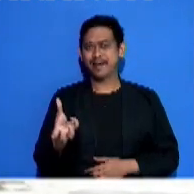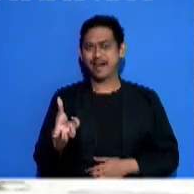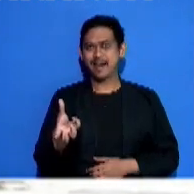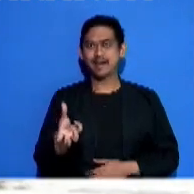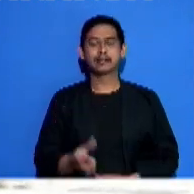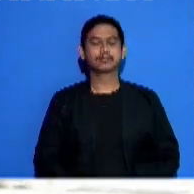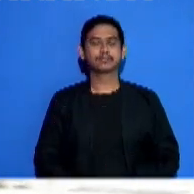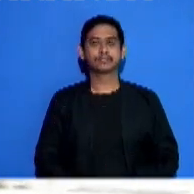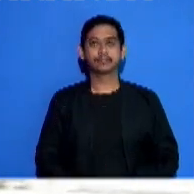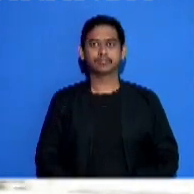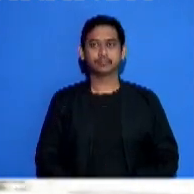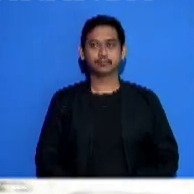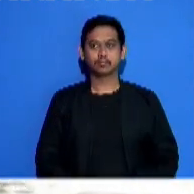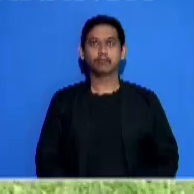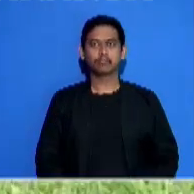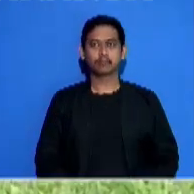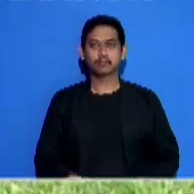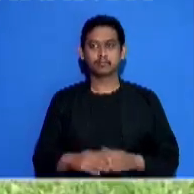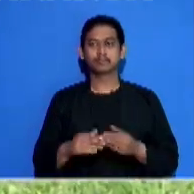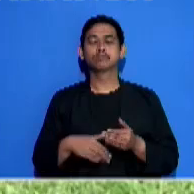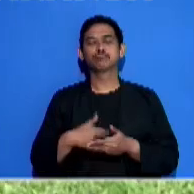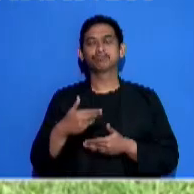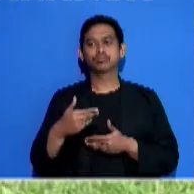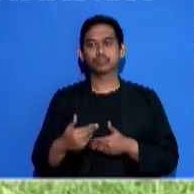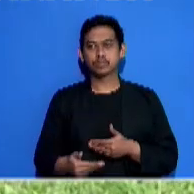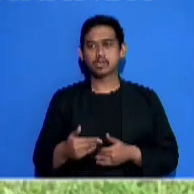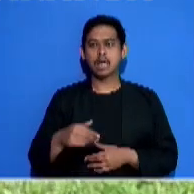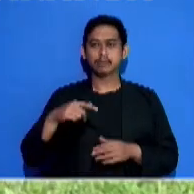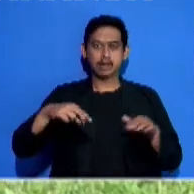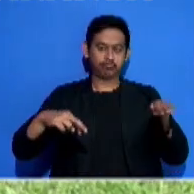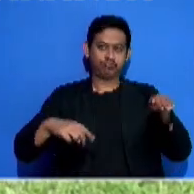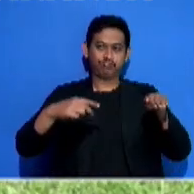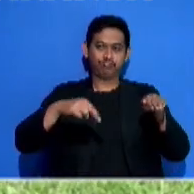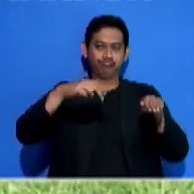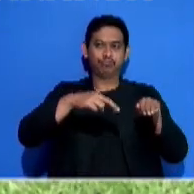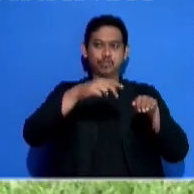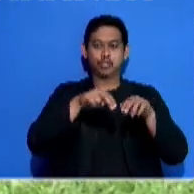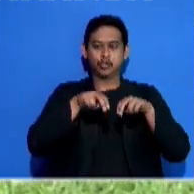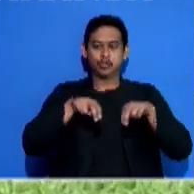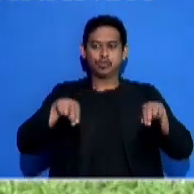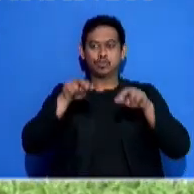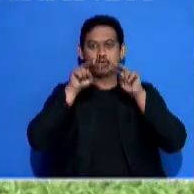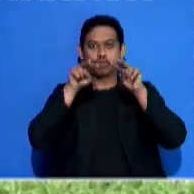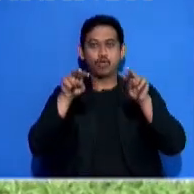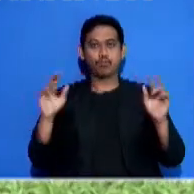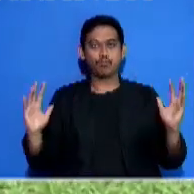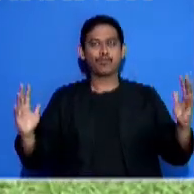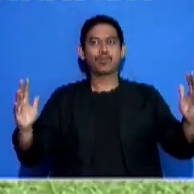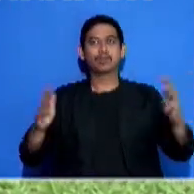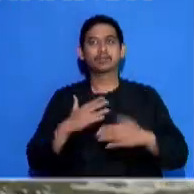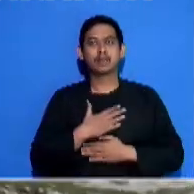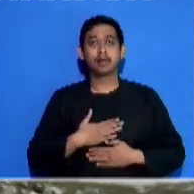wisata menika kedah langkungi mergi ingkang nanjak ingkang sakiwa tengenipun kathah maneka werni tetuwuhan ingkang saya ndamel asrining